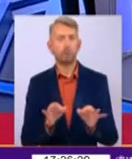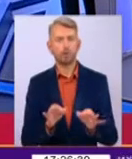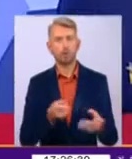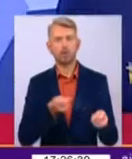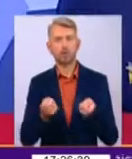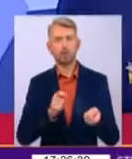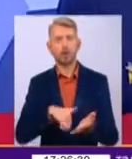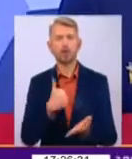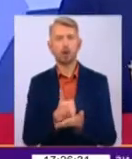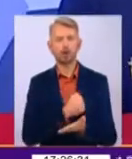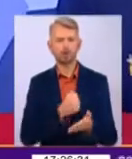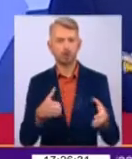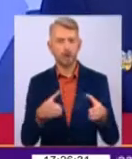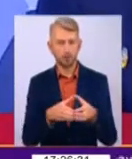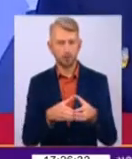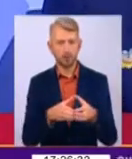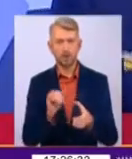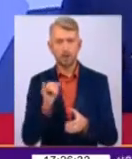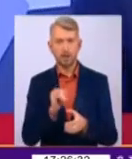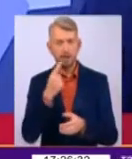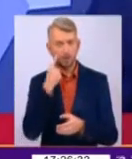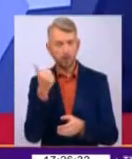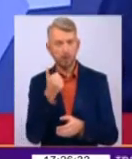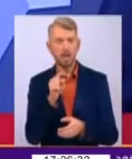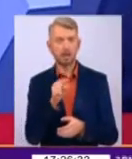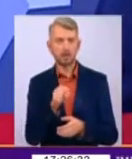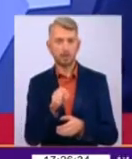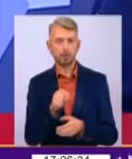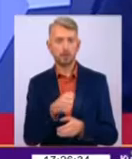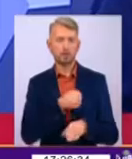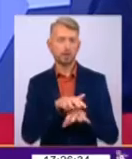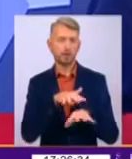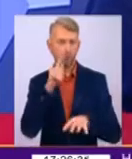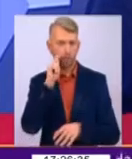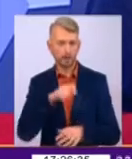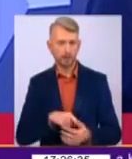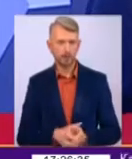керує Генеральний штаб і пріоритети там Збройних сил України.